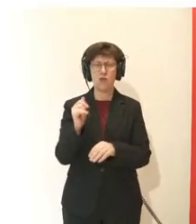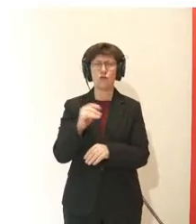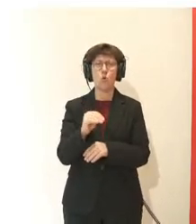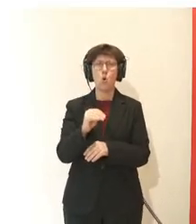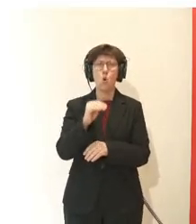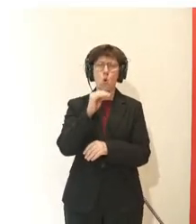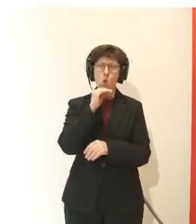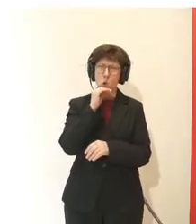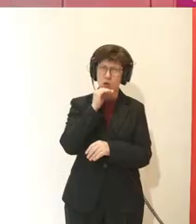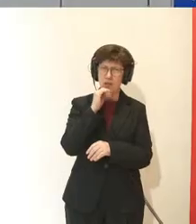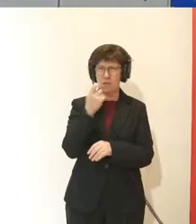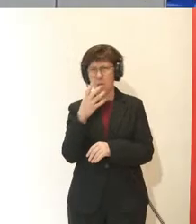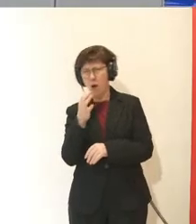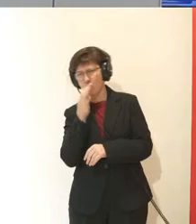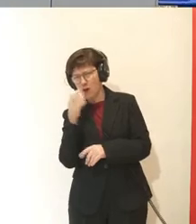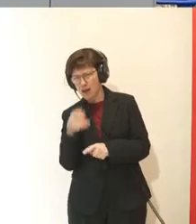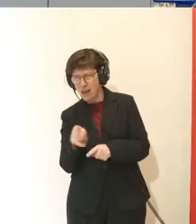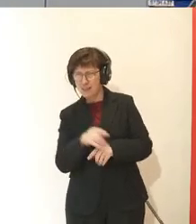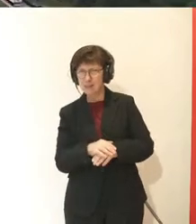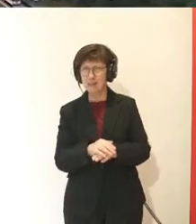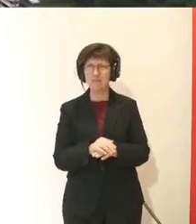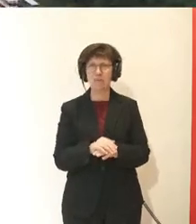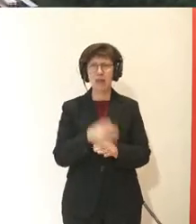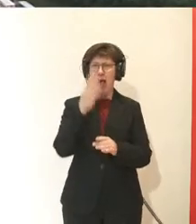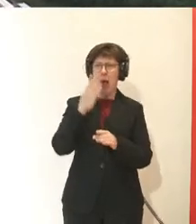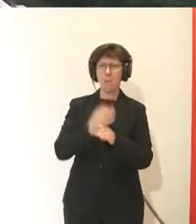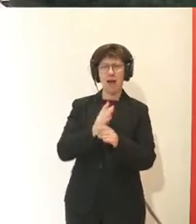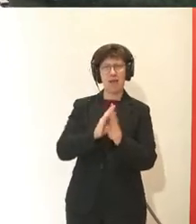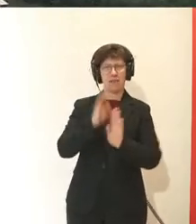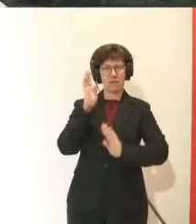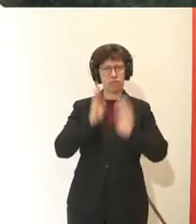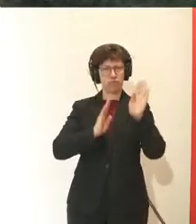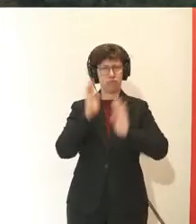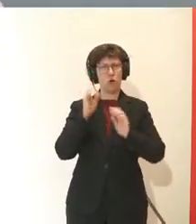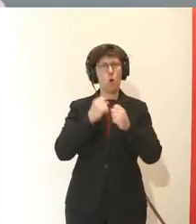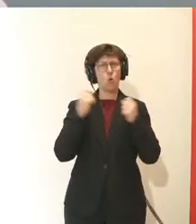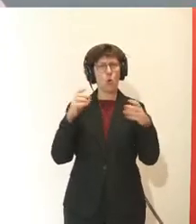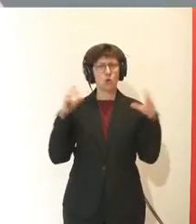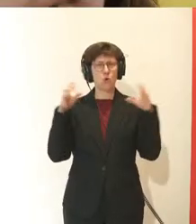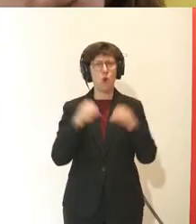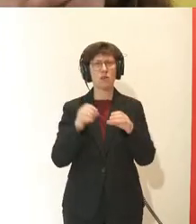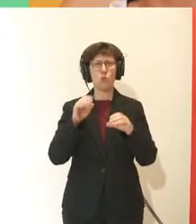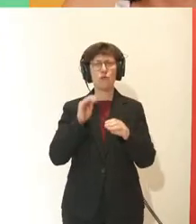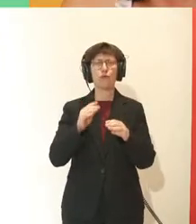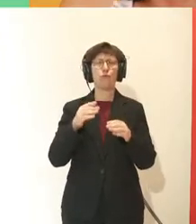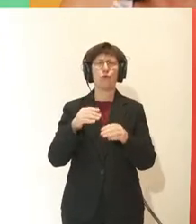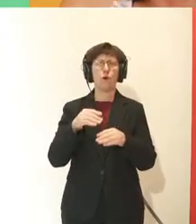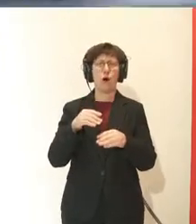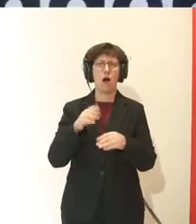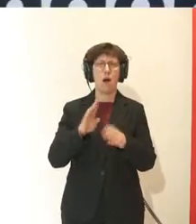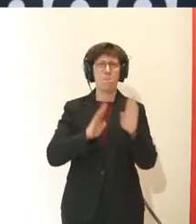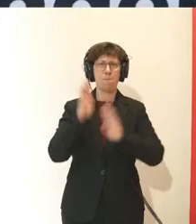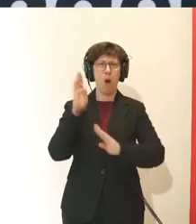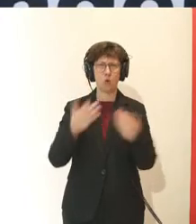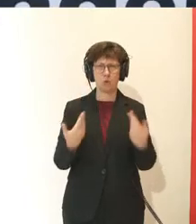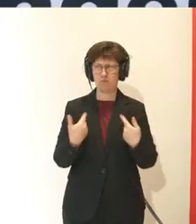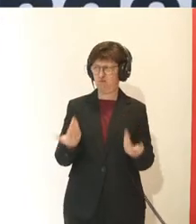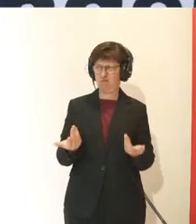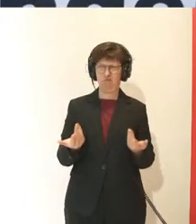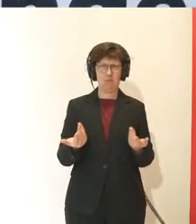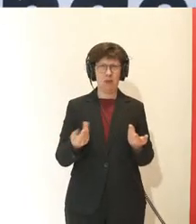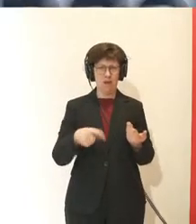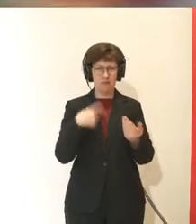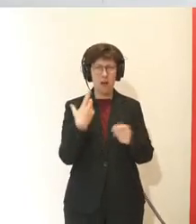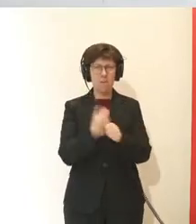manchmal auf die details am ende stimmt die mehrheit der großen koalition für die maut wir machen politik